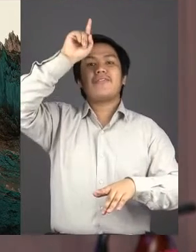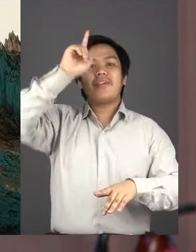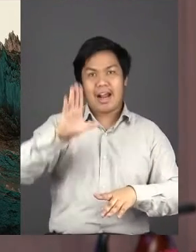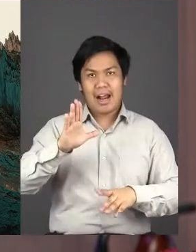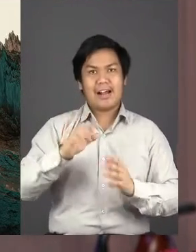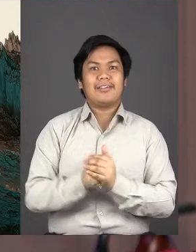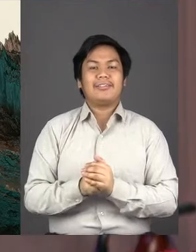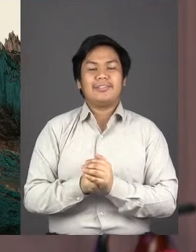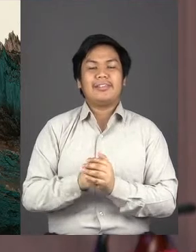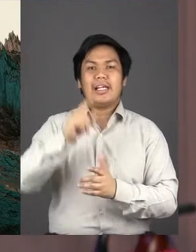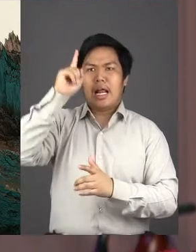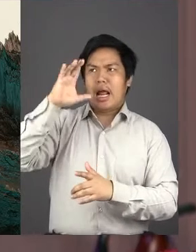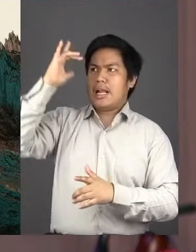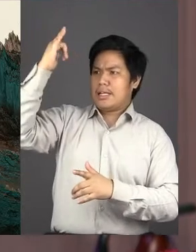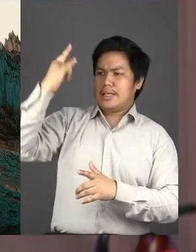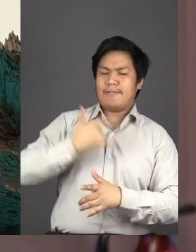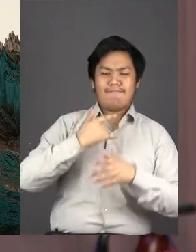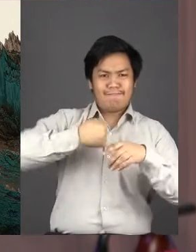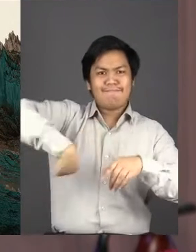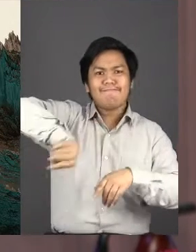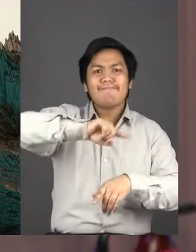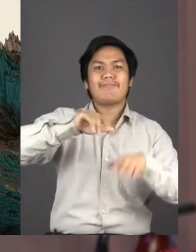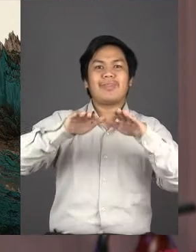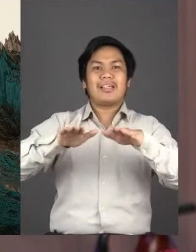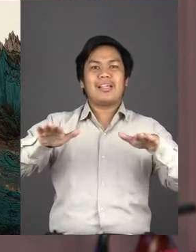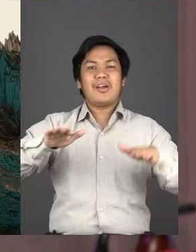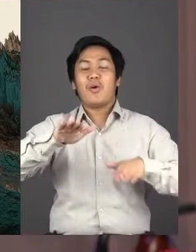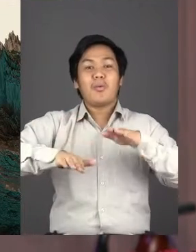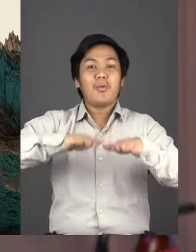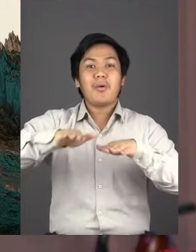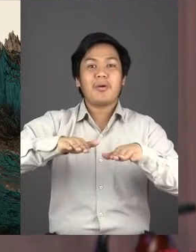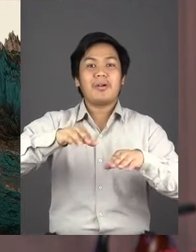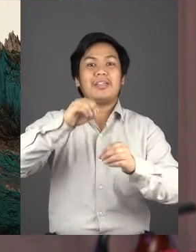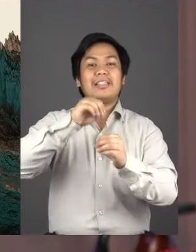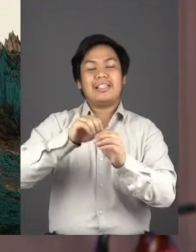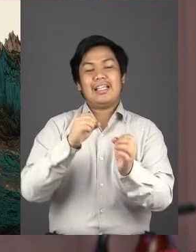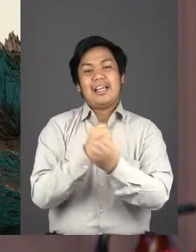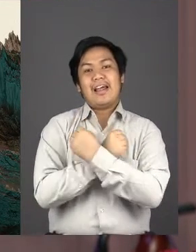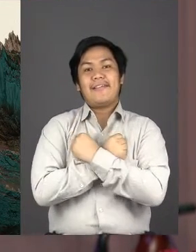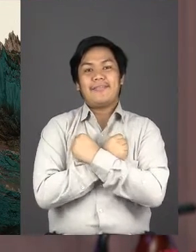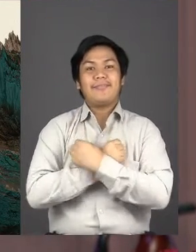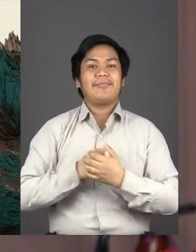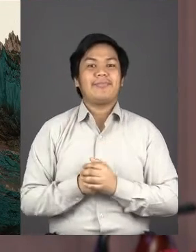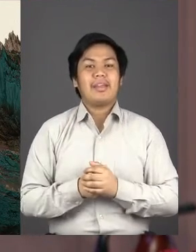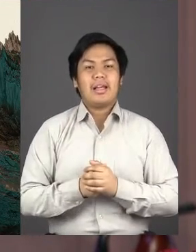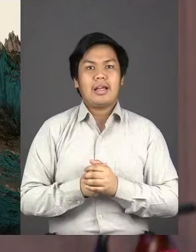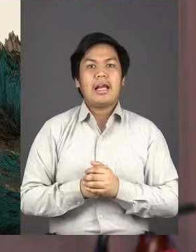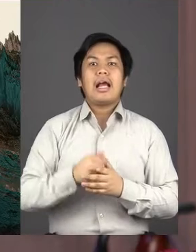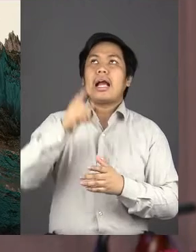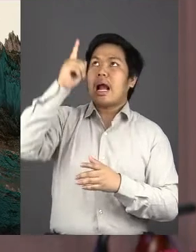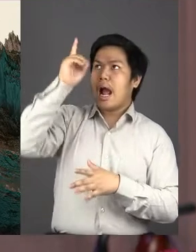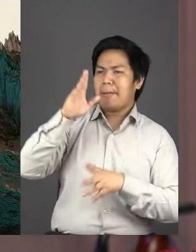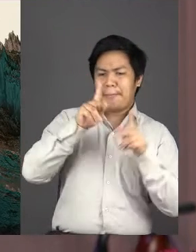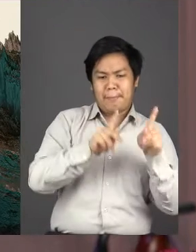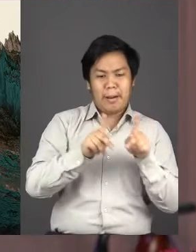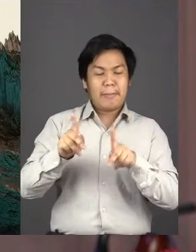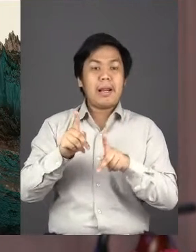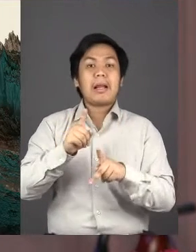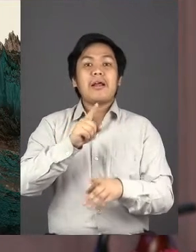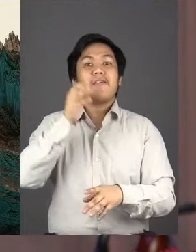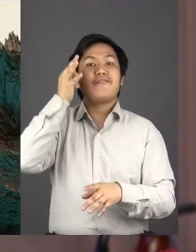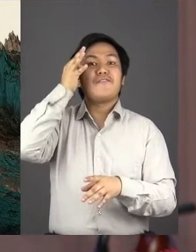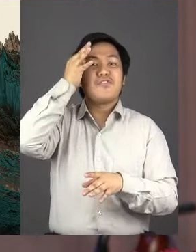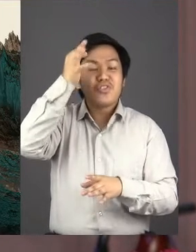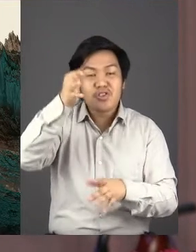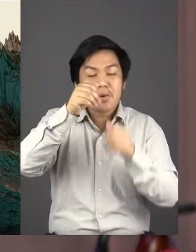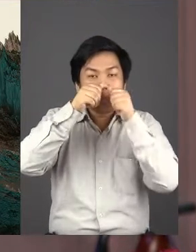beloved children of God who walk in love. Meron siyang sinigurado na pamana sa atin